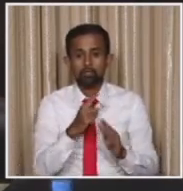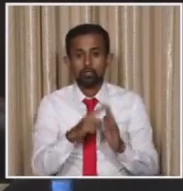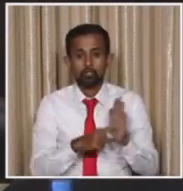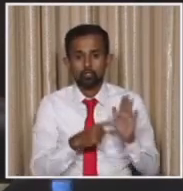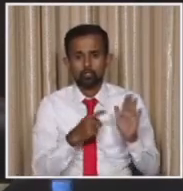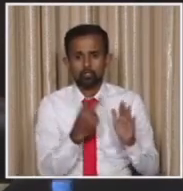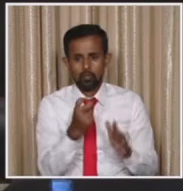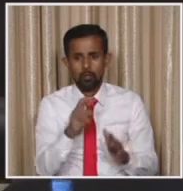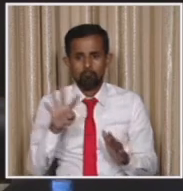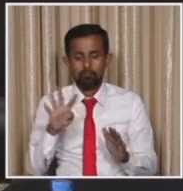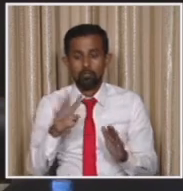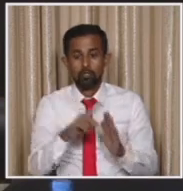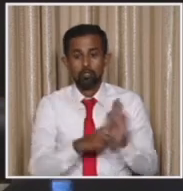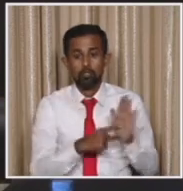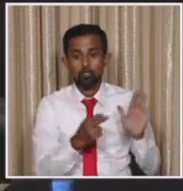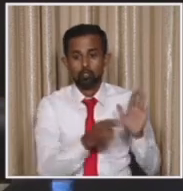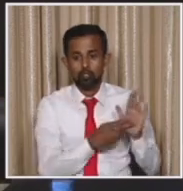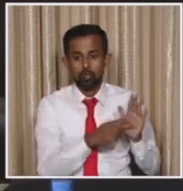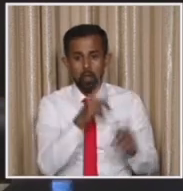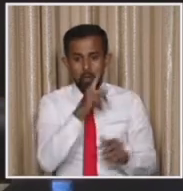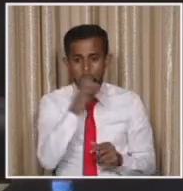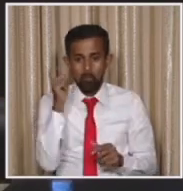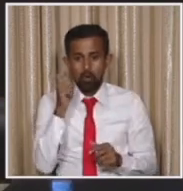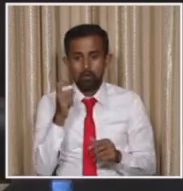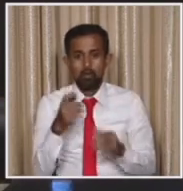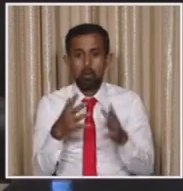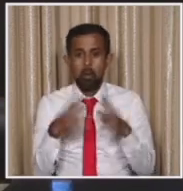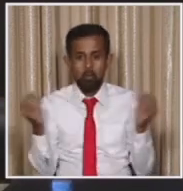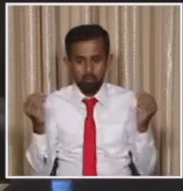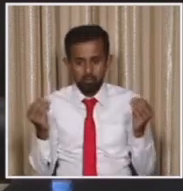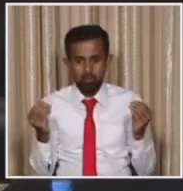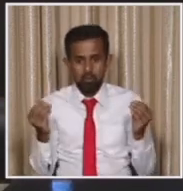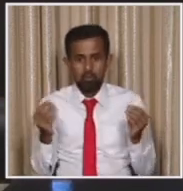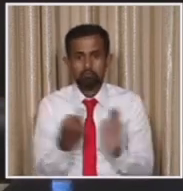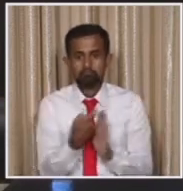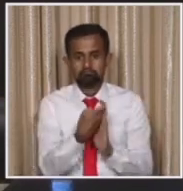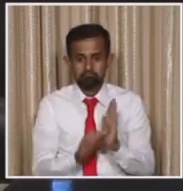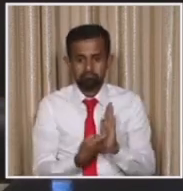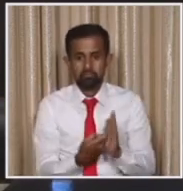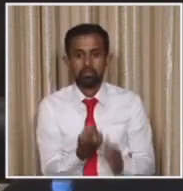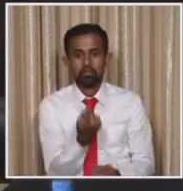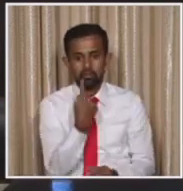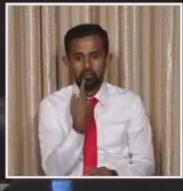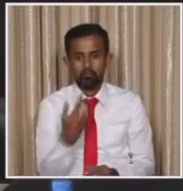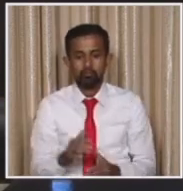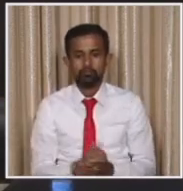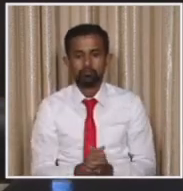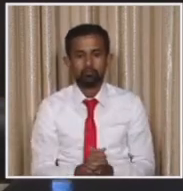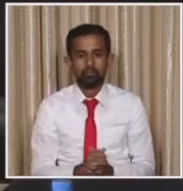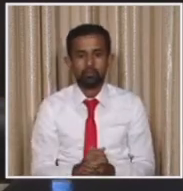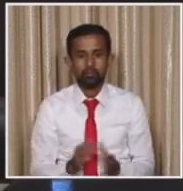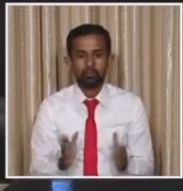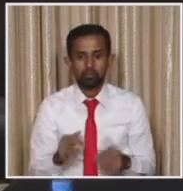ජූනි 2024 ජූනි වෙනකොට ඉවත් කරගන්න කියලා කොන්දේසියක් දාලා තියෙනවා. Remember, you have 2 minutes. Right, thank you.